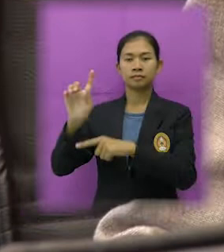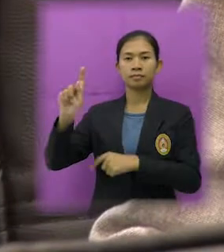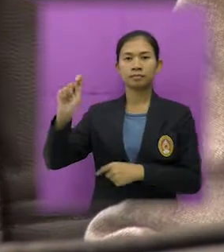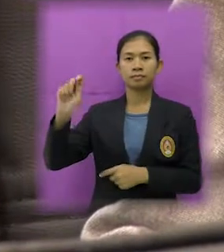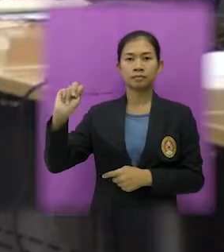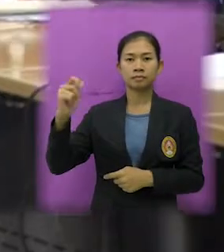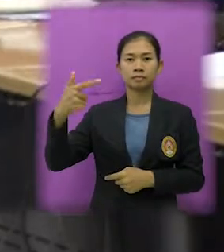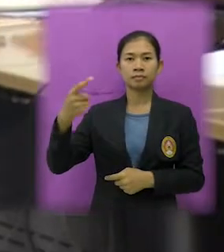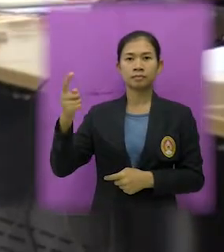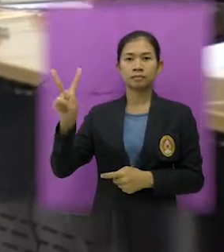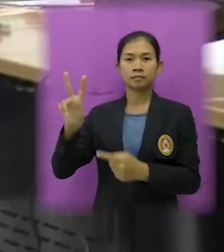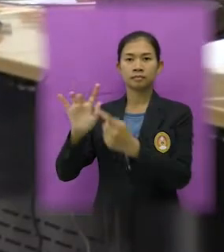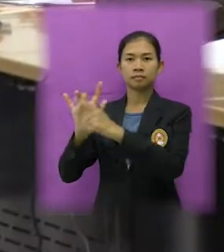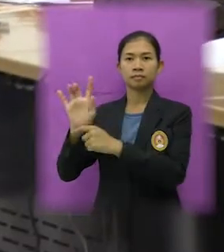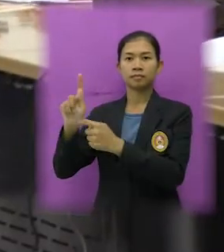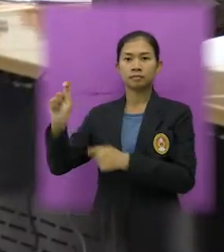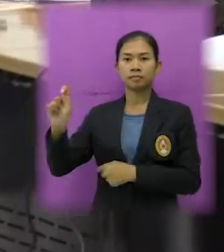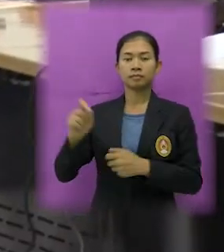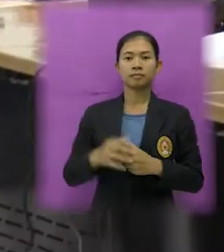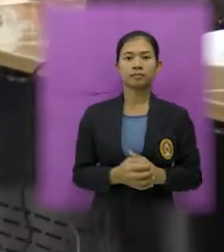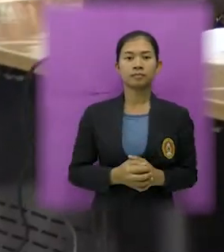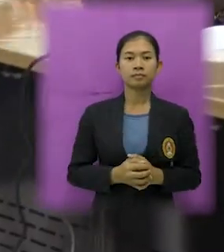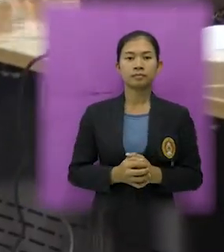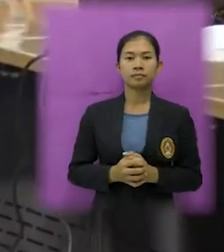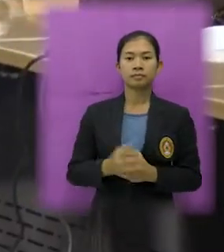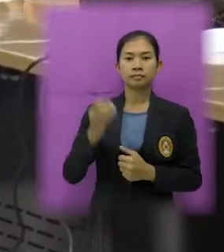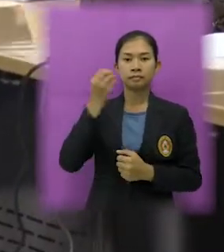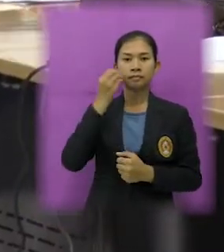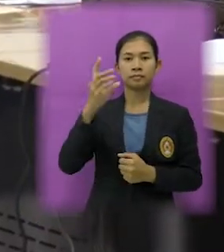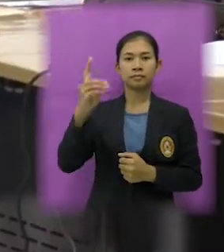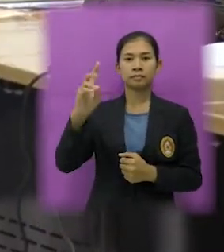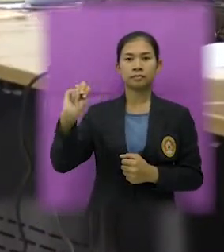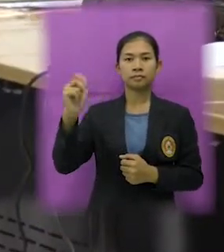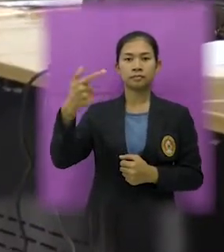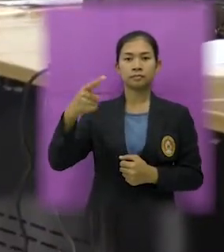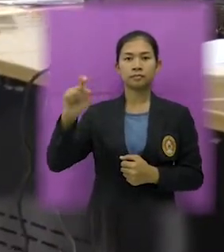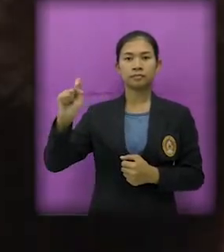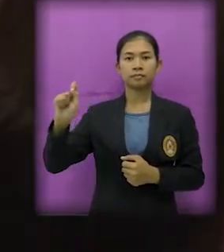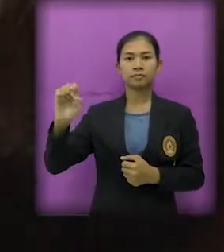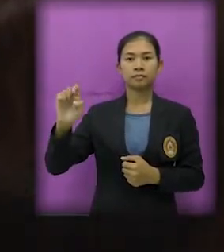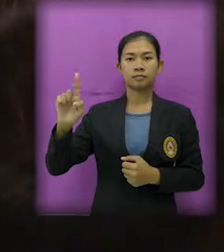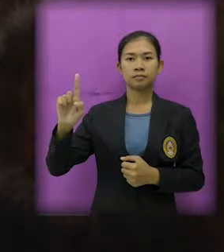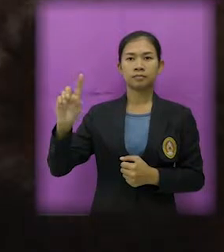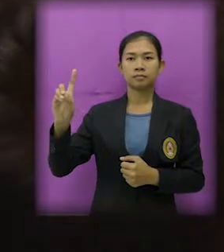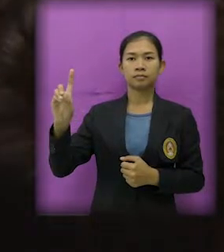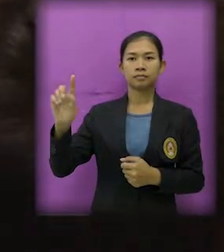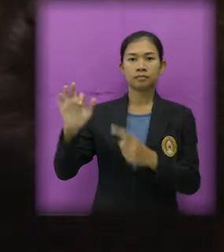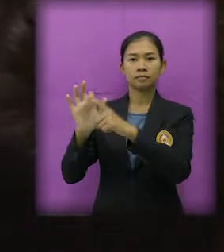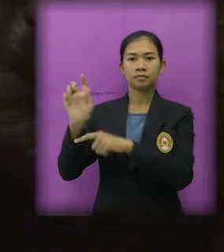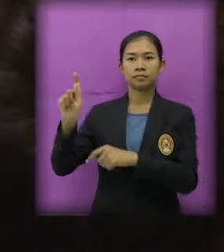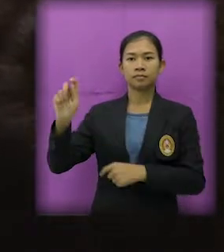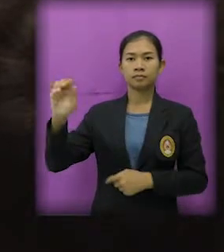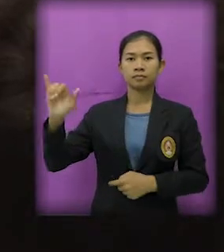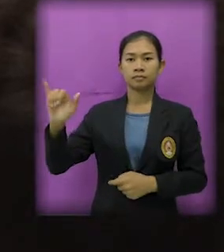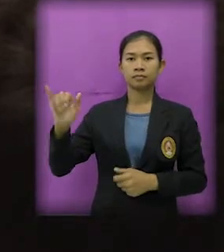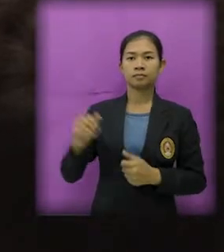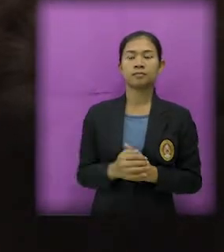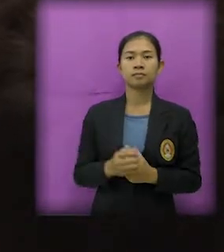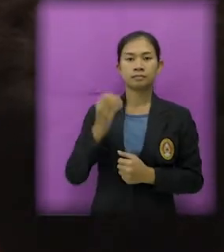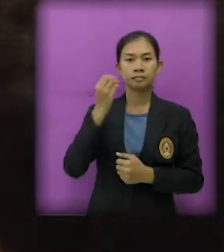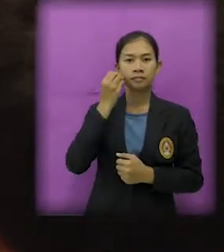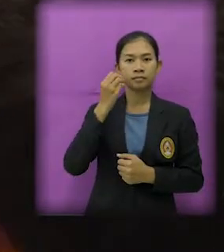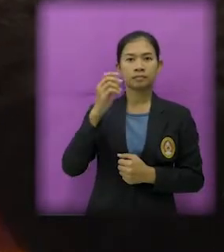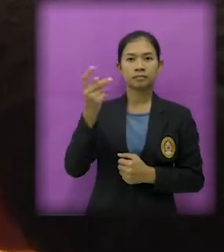งอีดอยตำบลแพทย์อำเภอคำตะกล้าจังหวัดสกลนครบ้านคำบอนตำบลโคกศิลาอำเภอเจริญศิลป์จังหวัดส